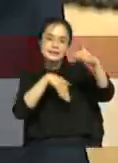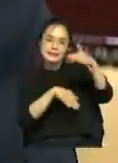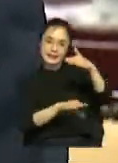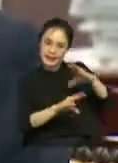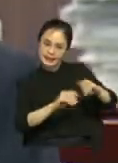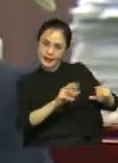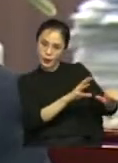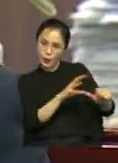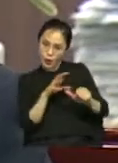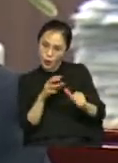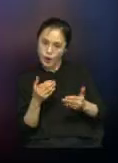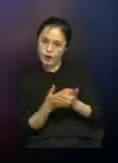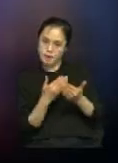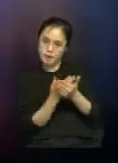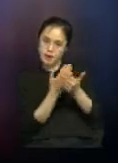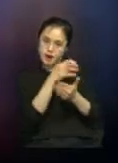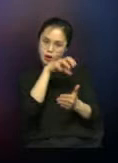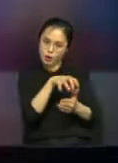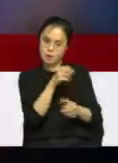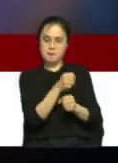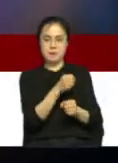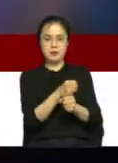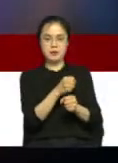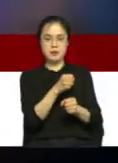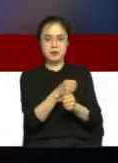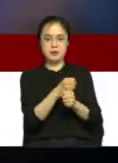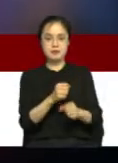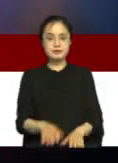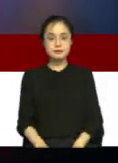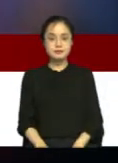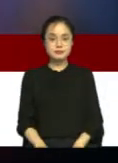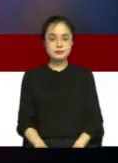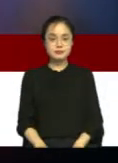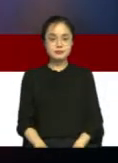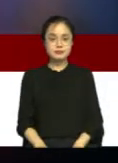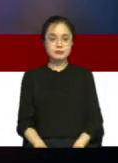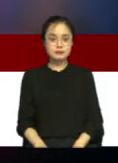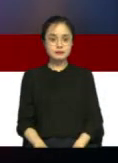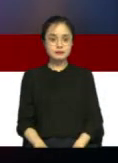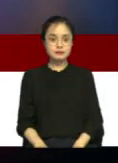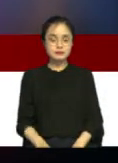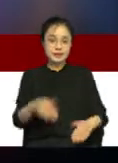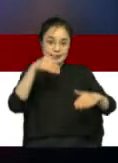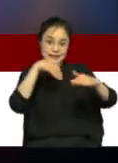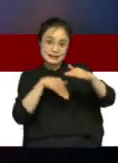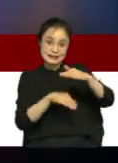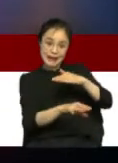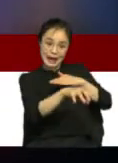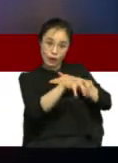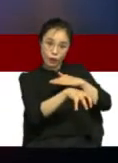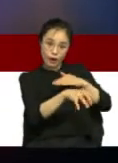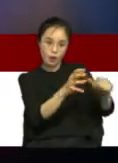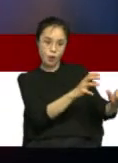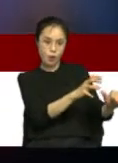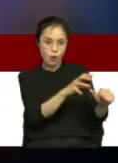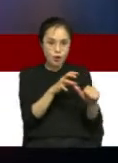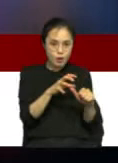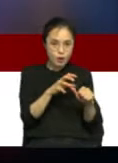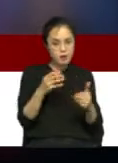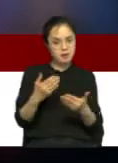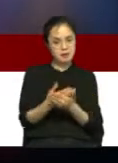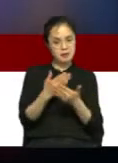구축하겠다는 계획을 제시합니다. 최대한 지하 이용을 수익을 창출해서 전체적인 개발 가치를